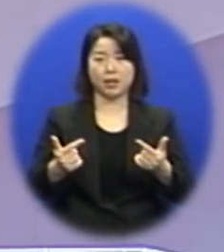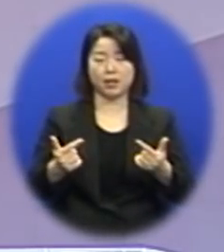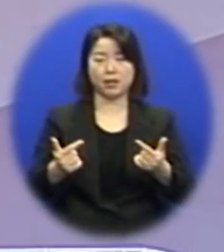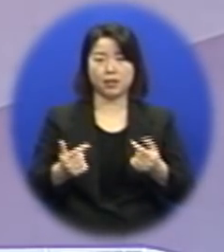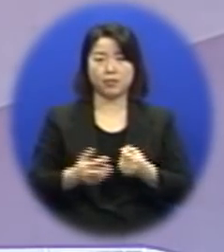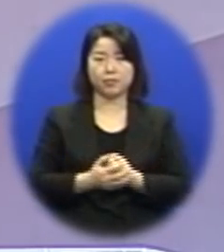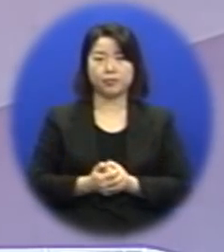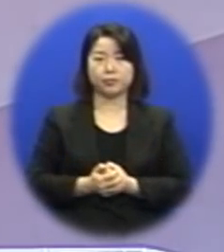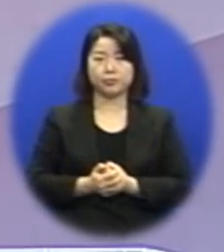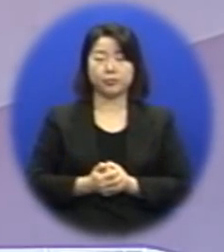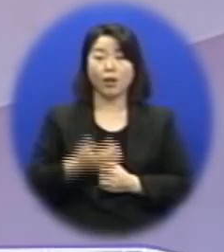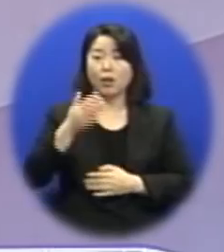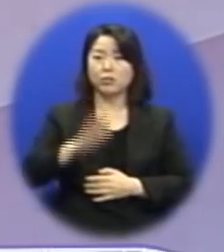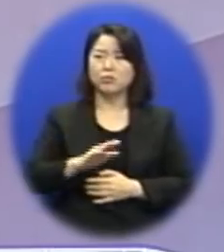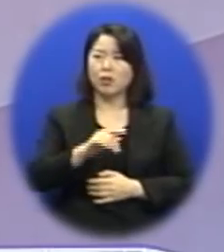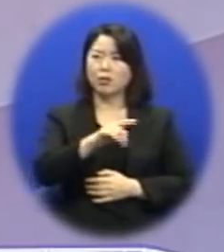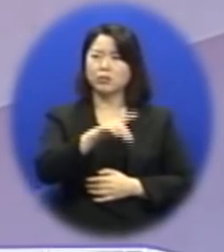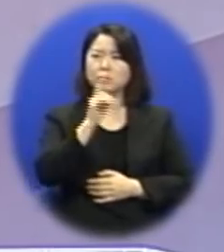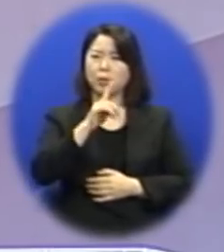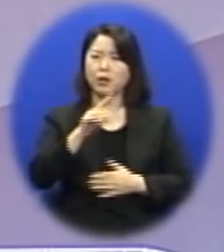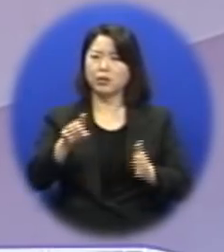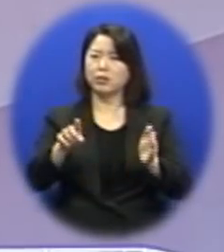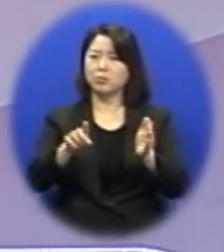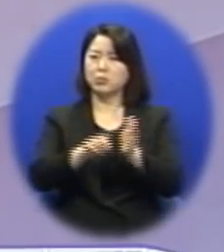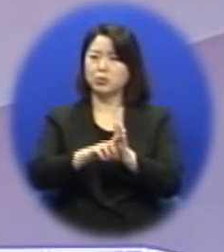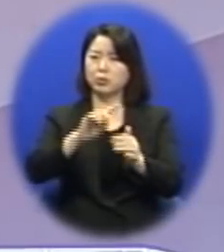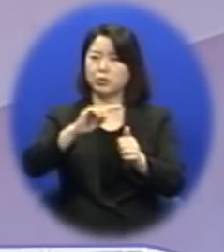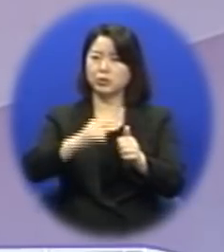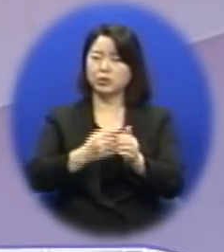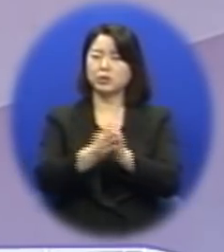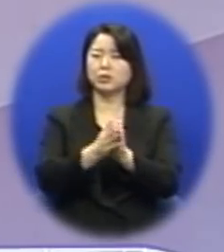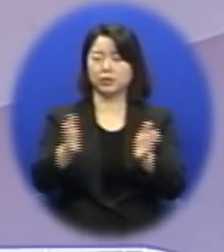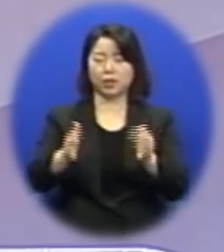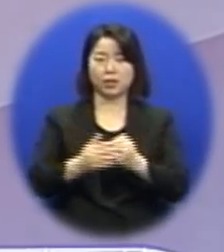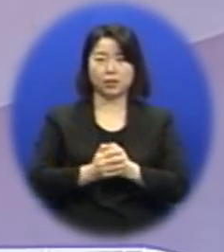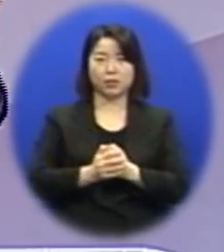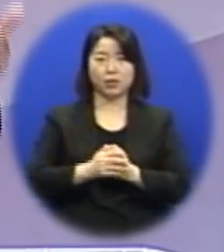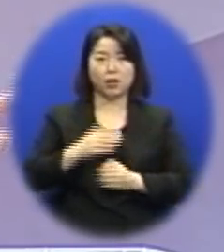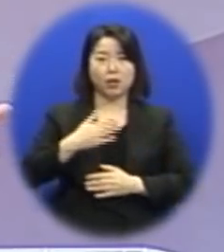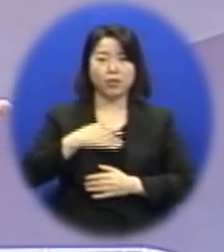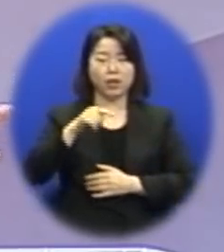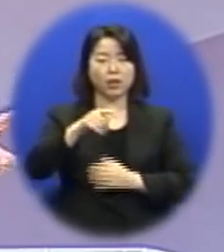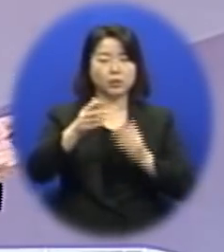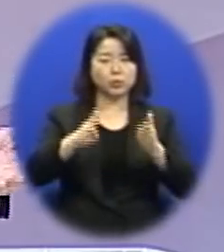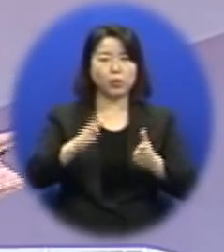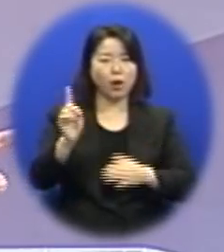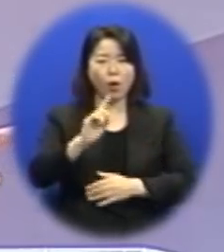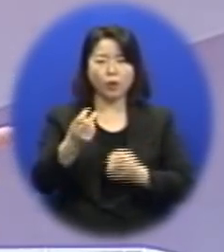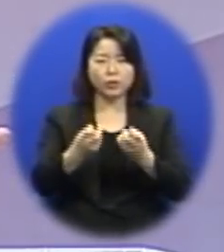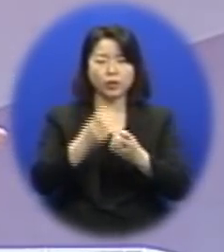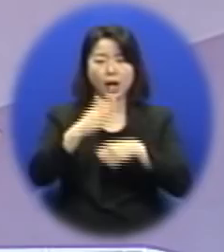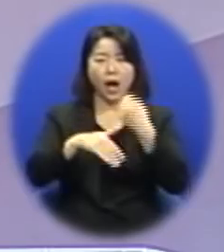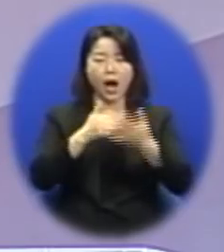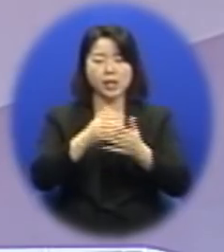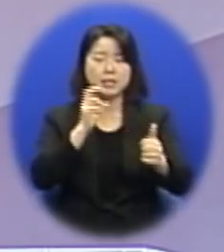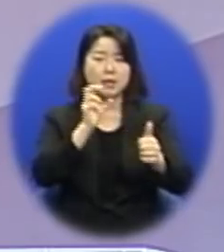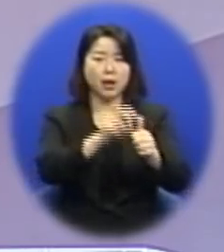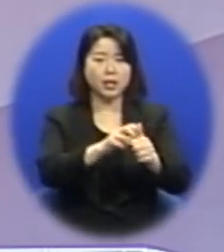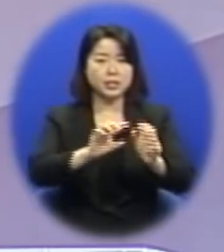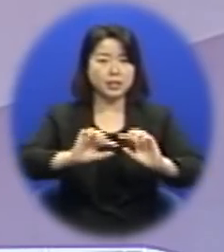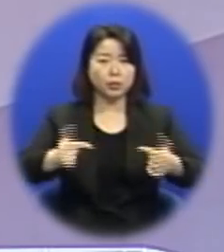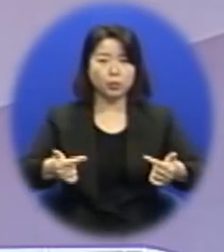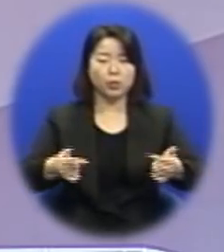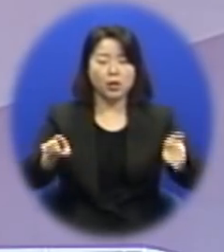셔 그런데 그 말이 믿어지기 시작하는 내가 그동안 어떻게 하나님을 배신하지 않고 내가